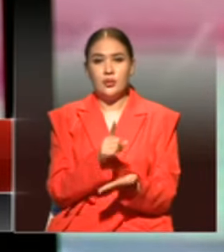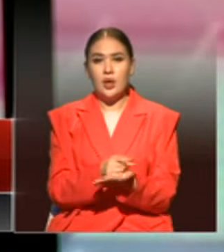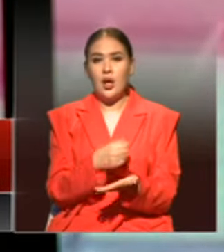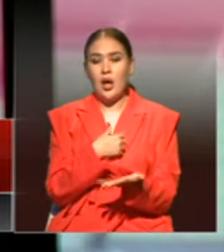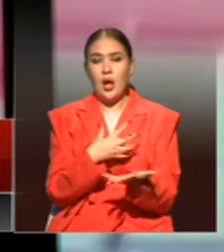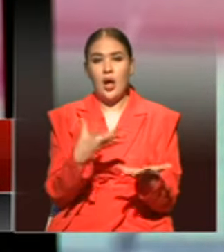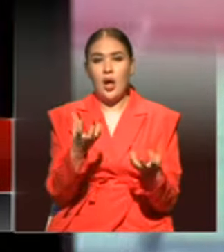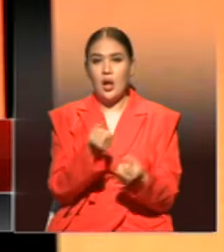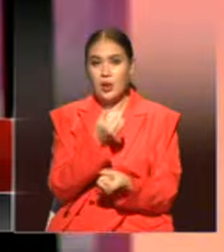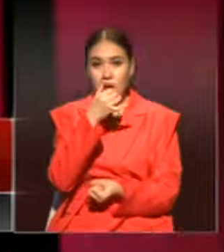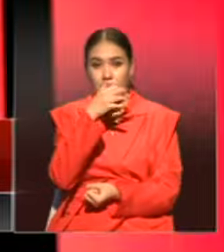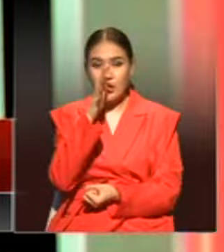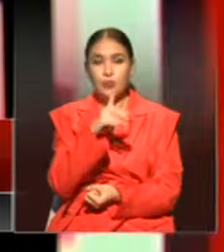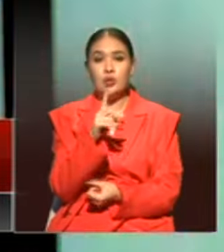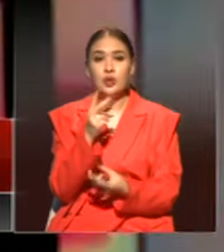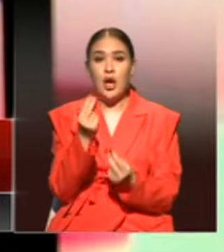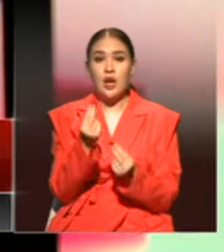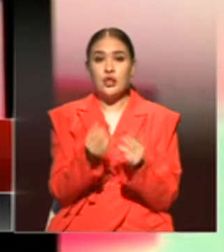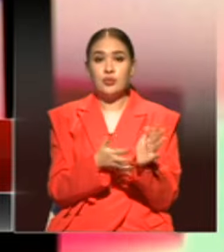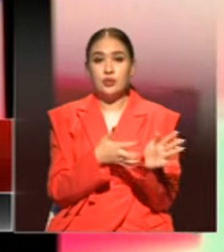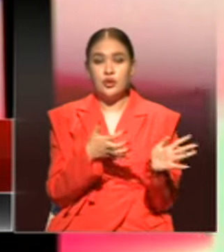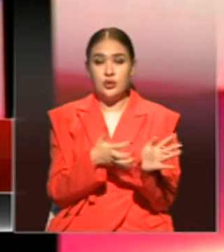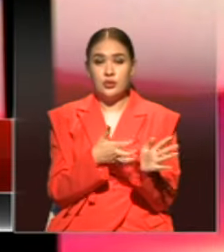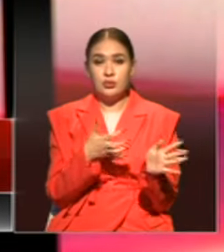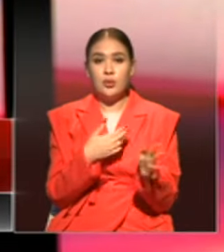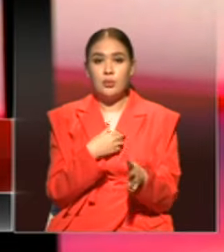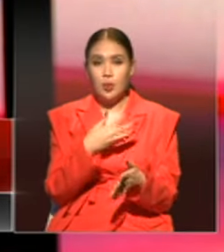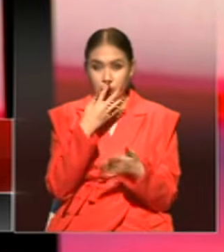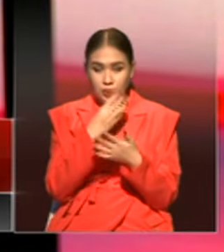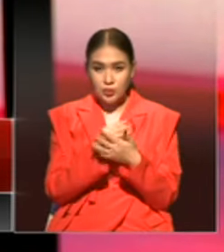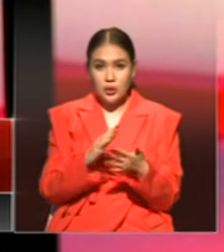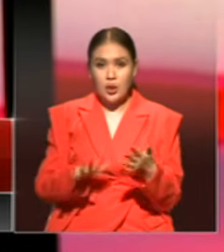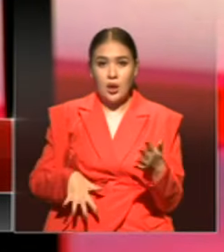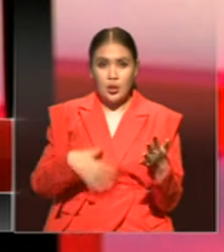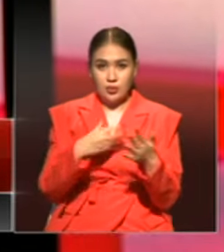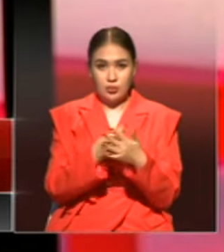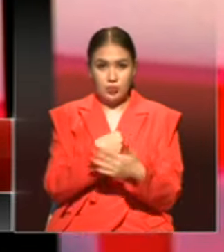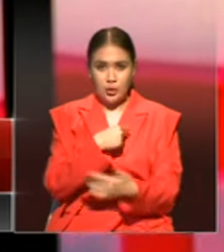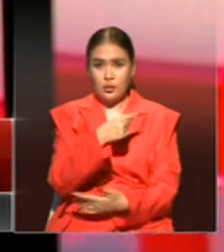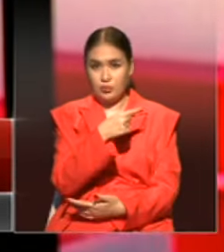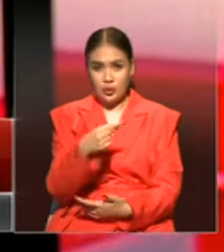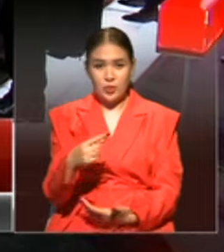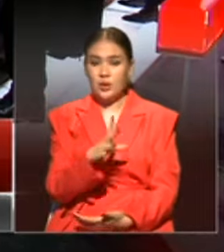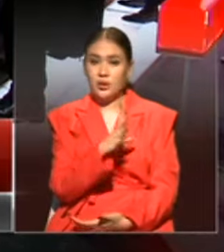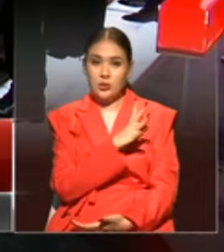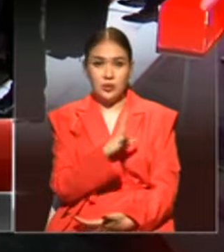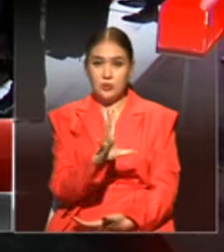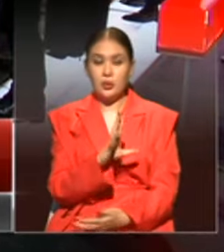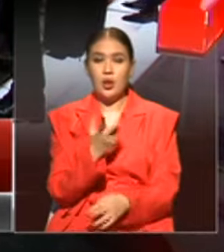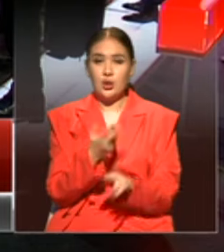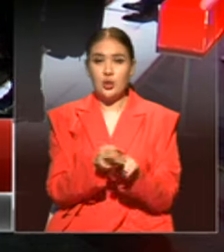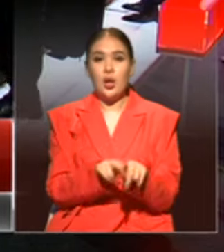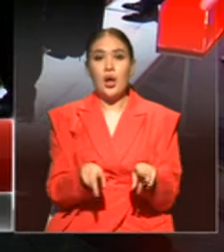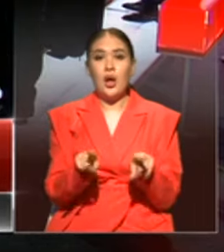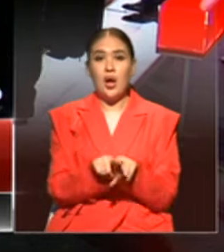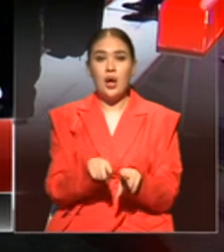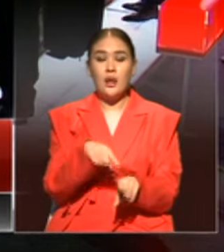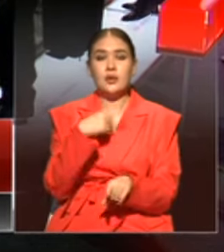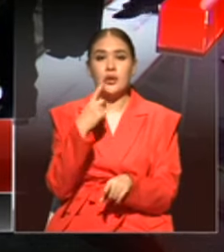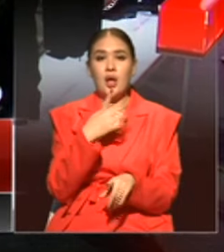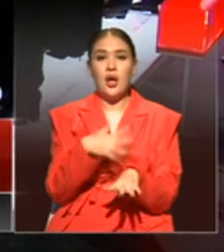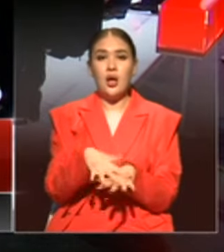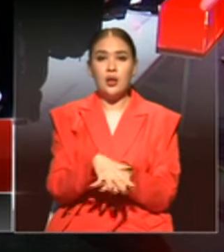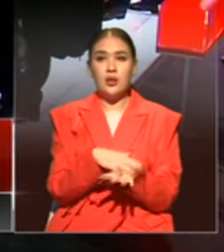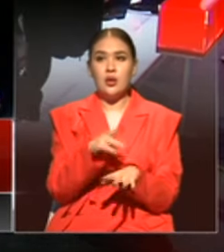алмаймын, өйткені маған оған ақша жетпейді. Мен өз қалтама минусқа жұмыс істемеймін ғой. Дұрыс қой. Ал оның жаңа айтатыны, ана халық